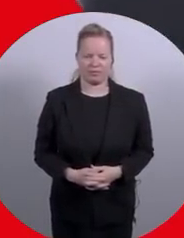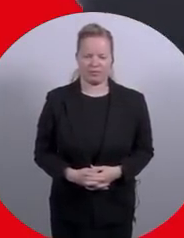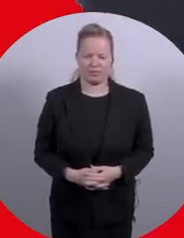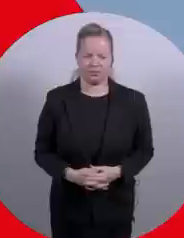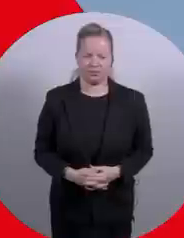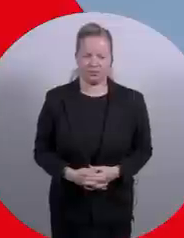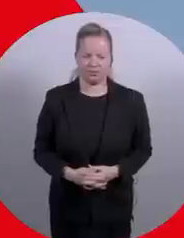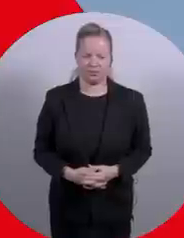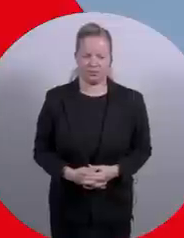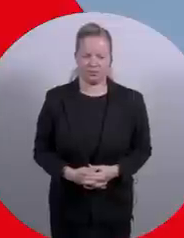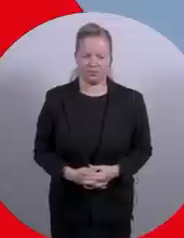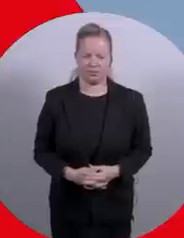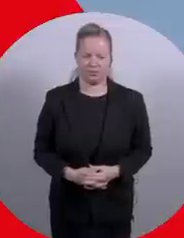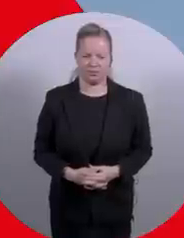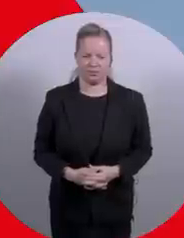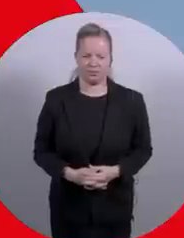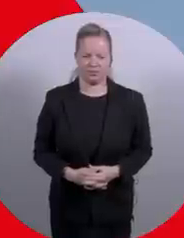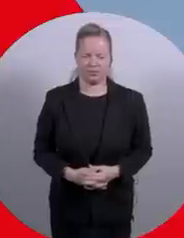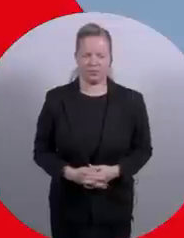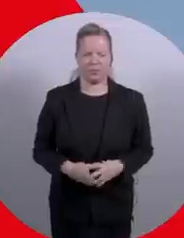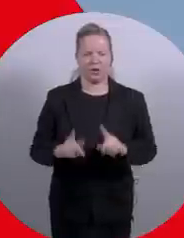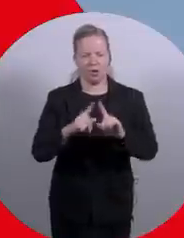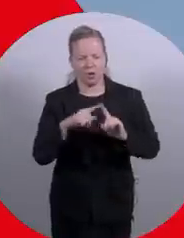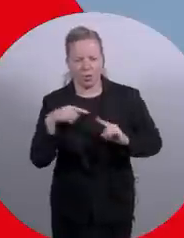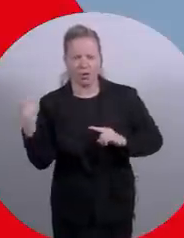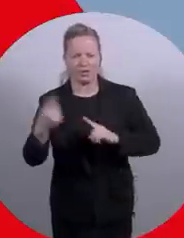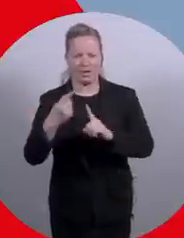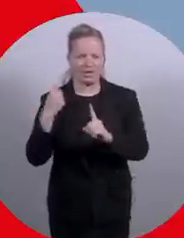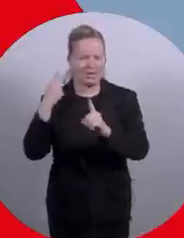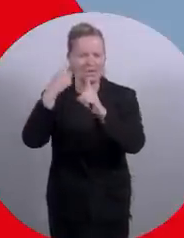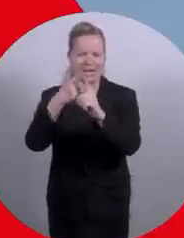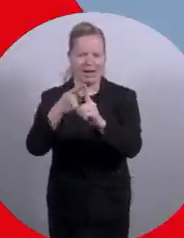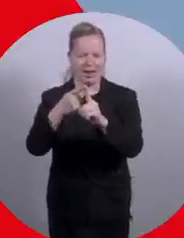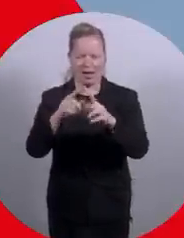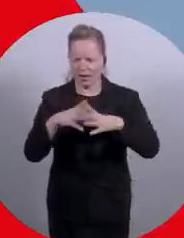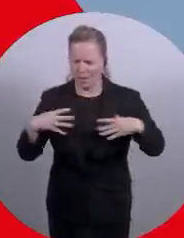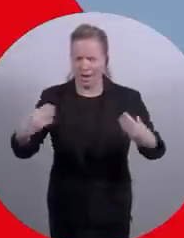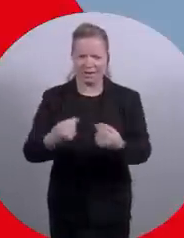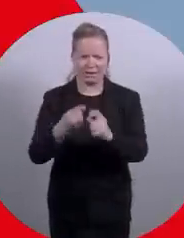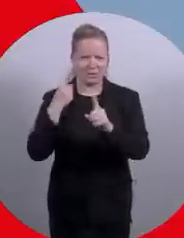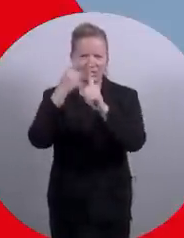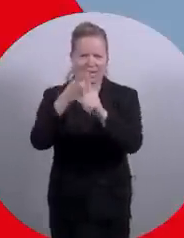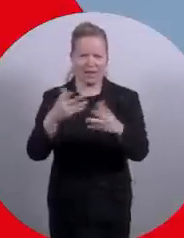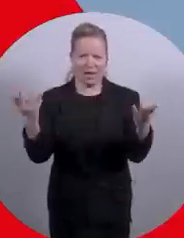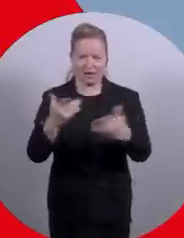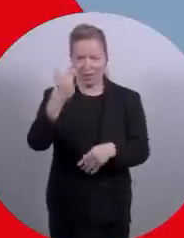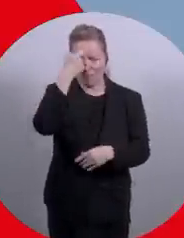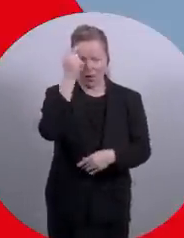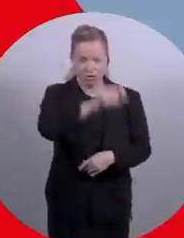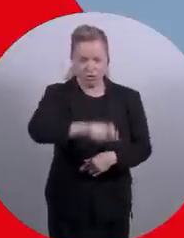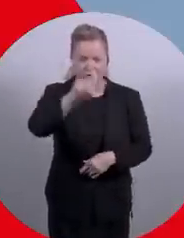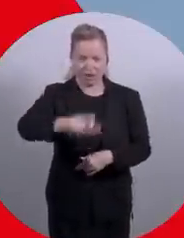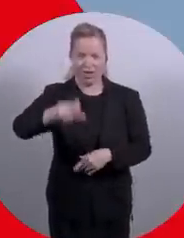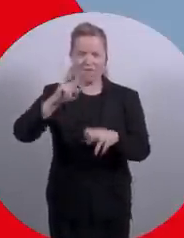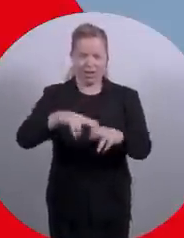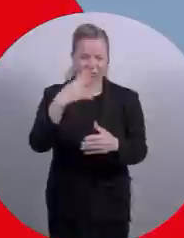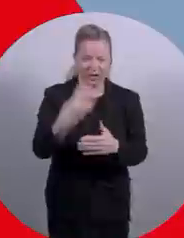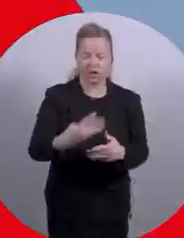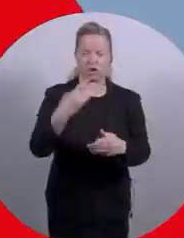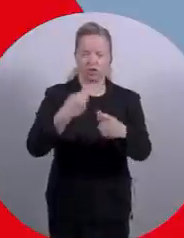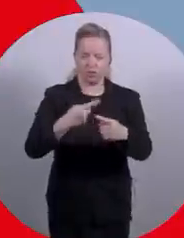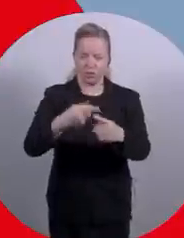es muss doch unser aller Ansinnen sein dass die Menschen von dem was sie verdienen wenn sie 40 Stunden